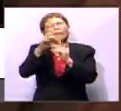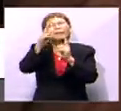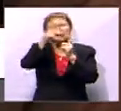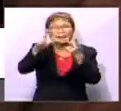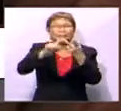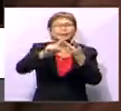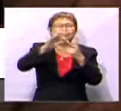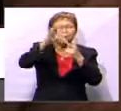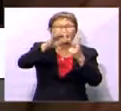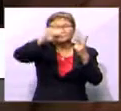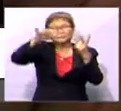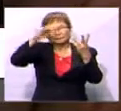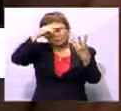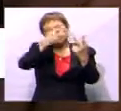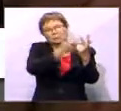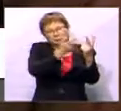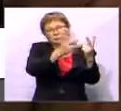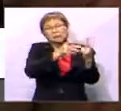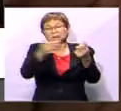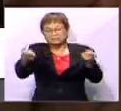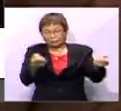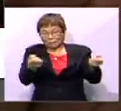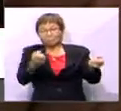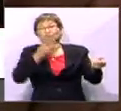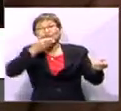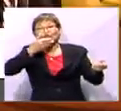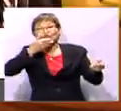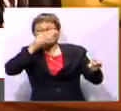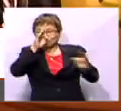Johor bahu and this car will also be targeted to